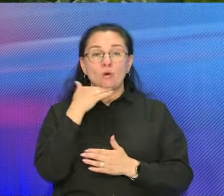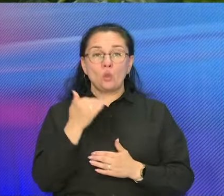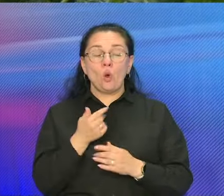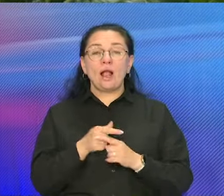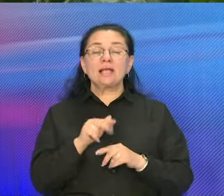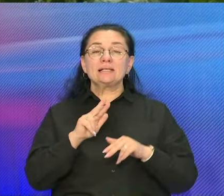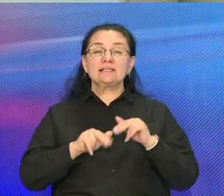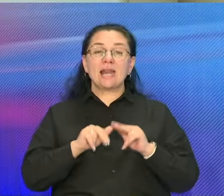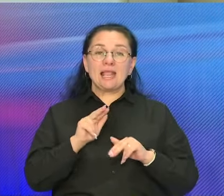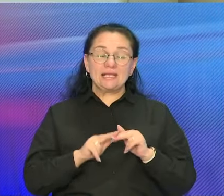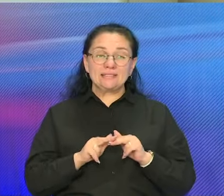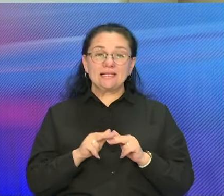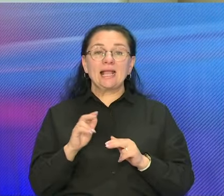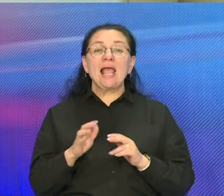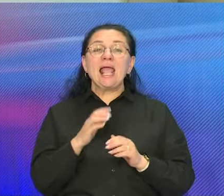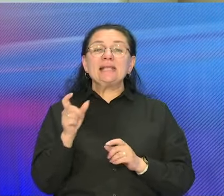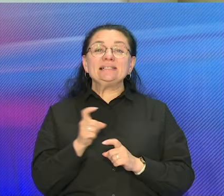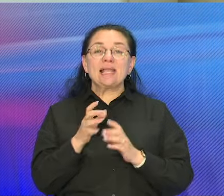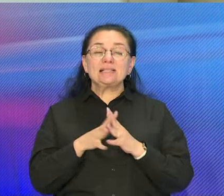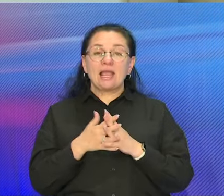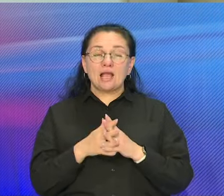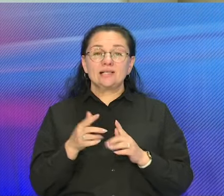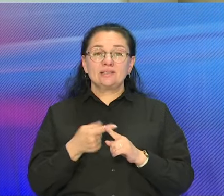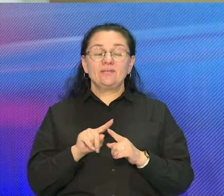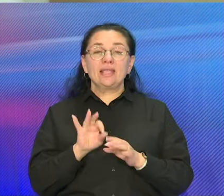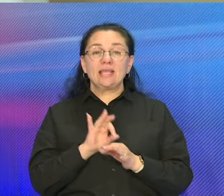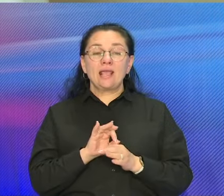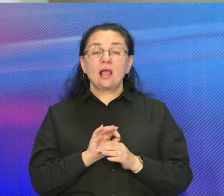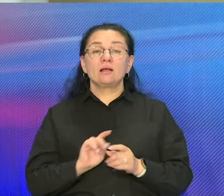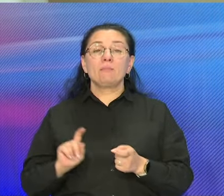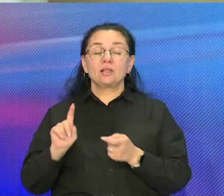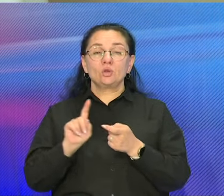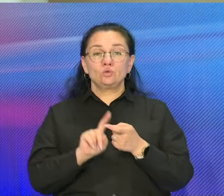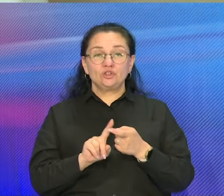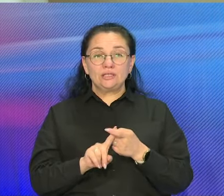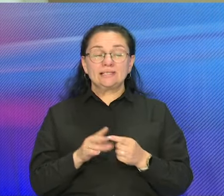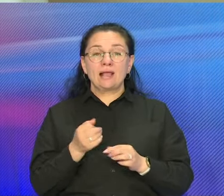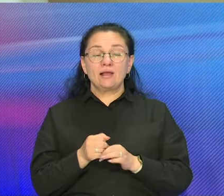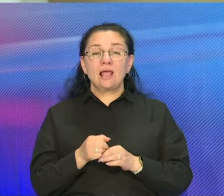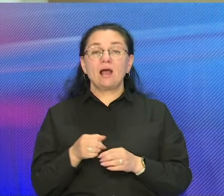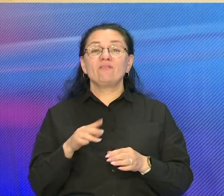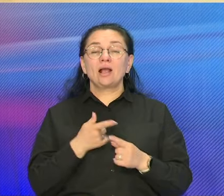будовничных, сельскохосподарших и медицинских Жадающих долучиться, да, с туда отрадовского руху наличивается каля 5 тысяч